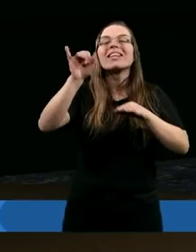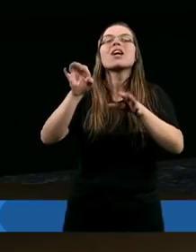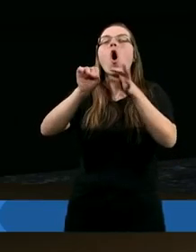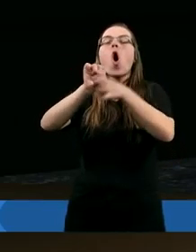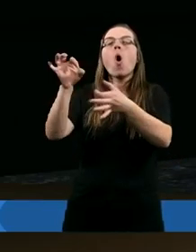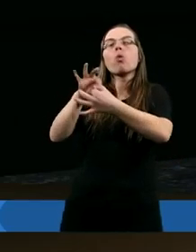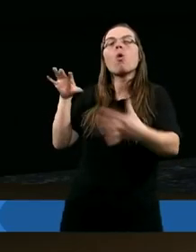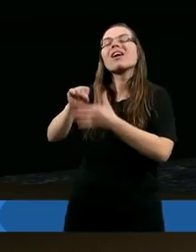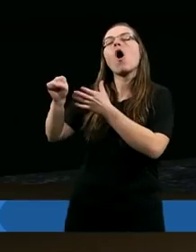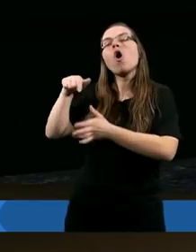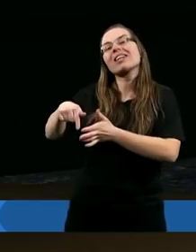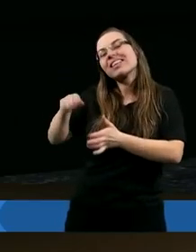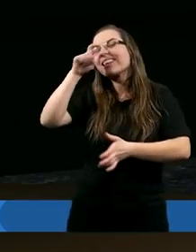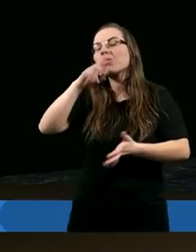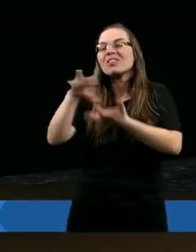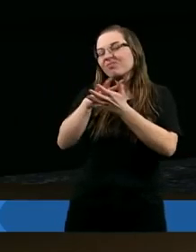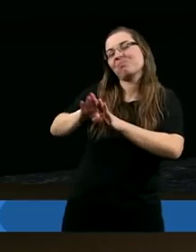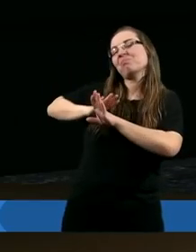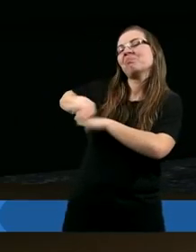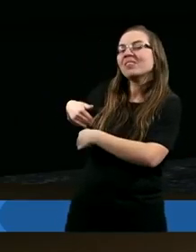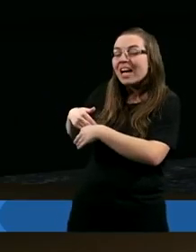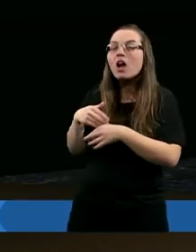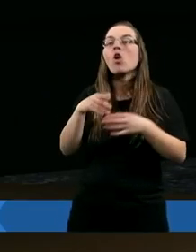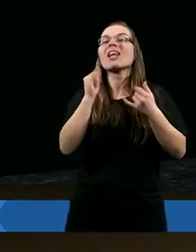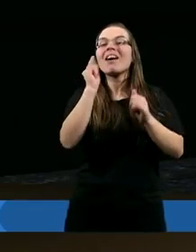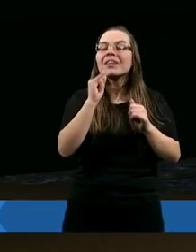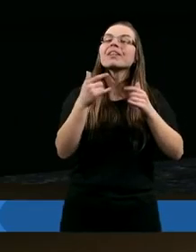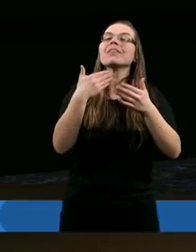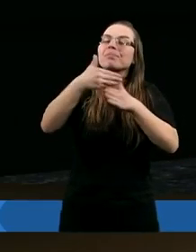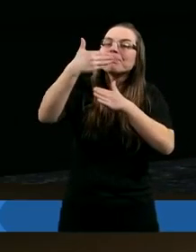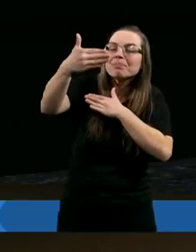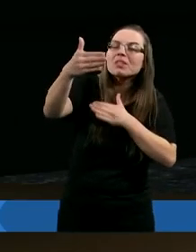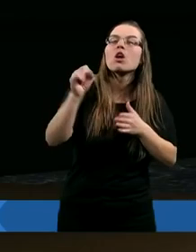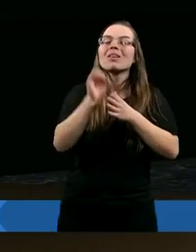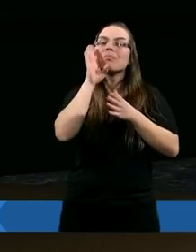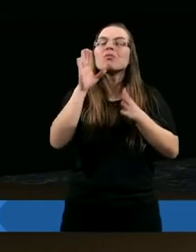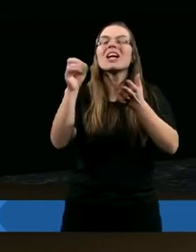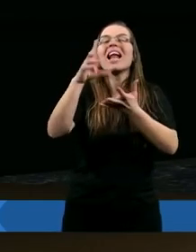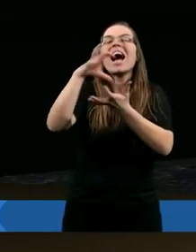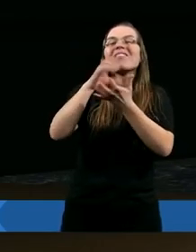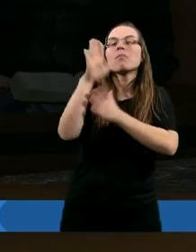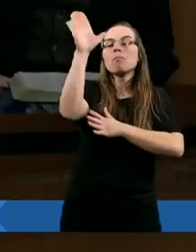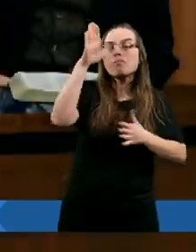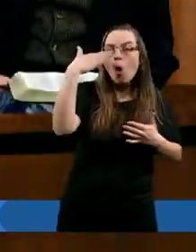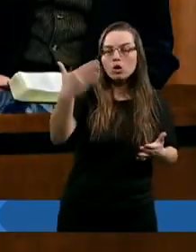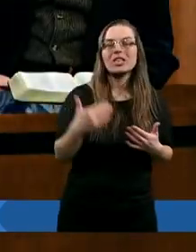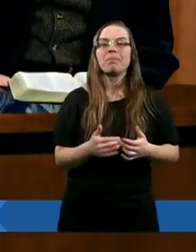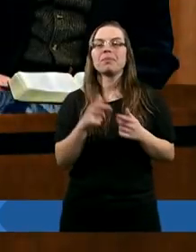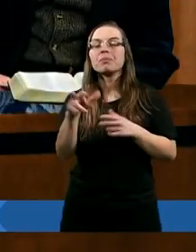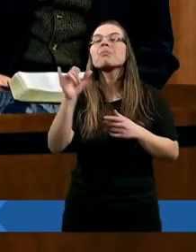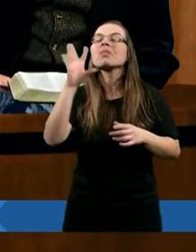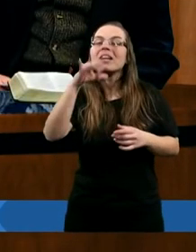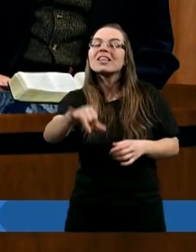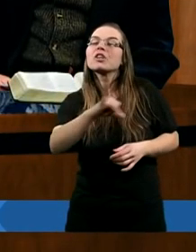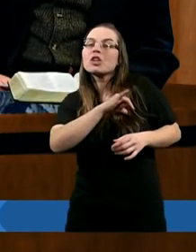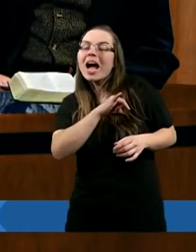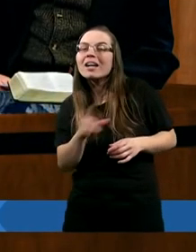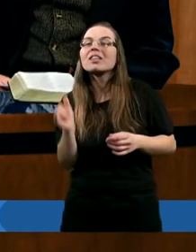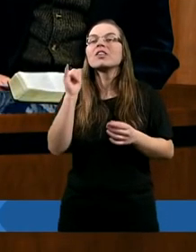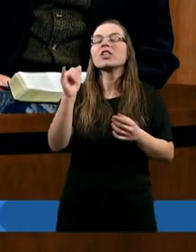świecie, żyjąc na tym świecie, a nie z tego świata, jak powiedział Jezus. No a jednak grzeszni